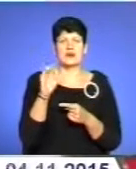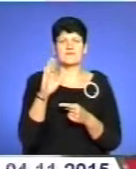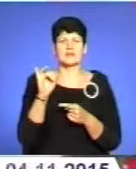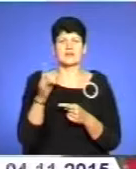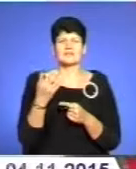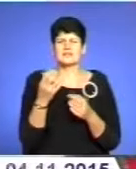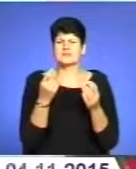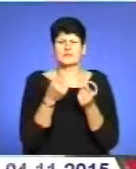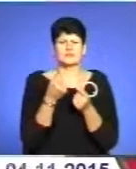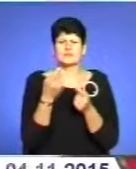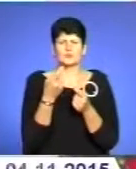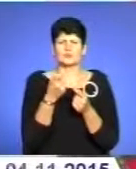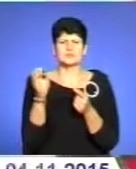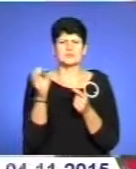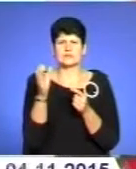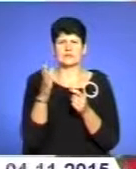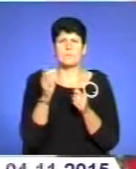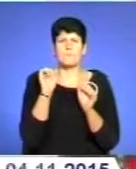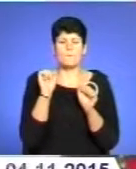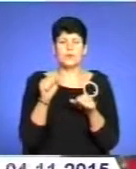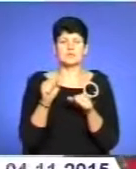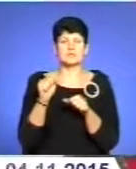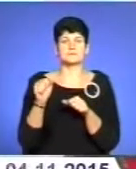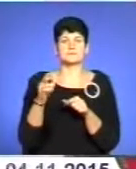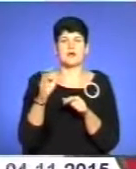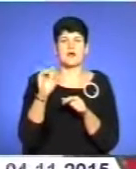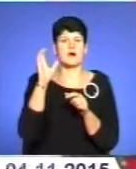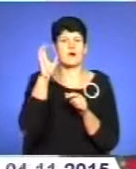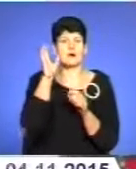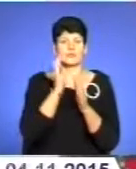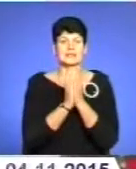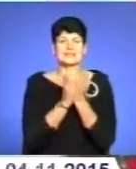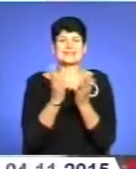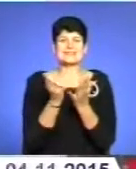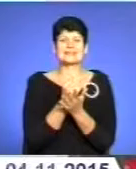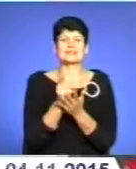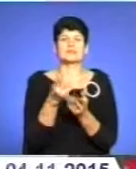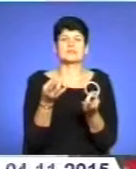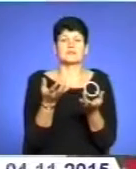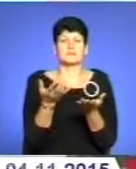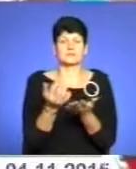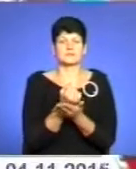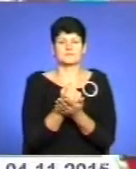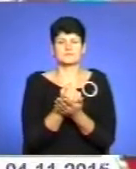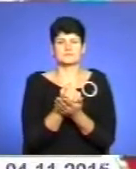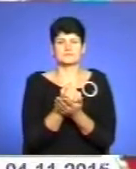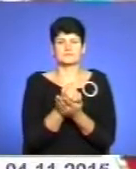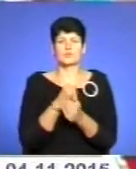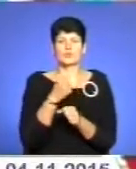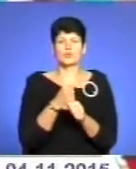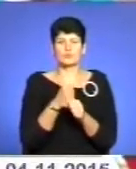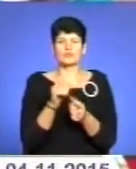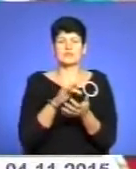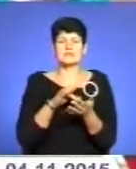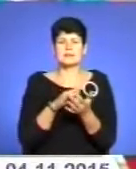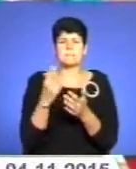за лічені секунди можете в аудіокнизі знайти те, що вам потрібно знайти. У доробку центру